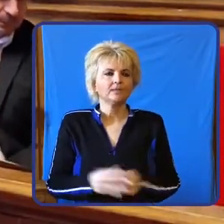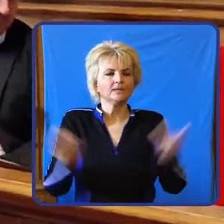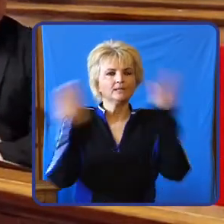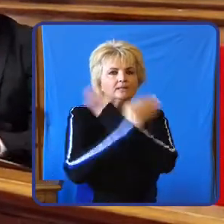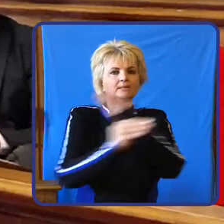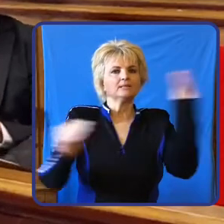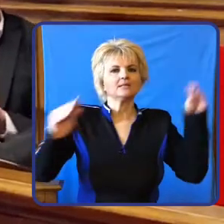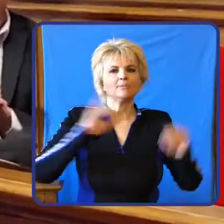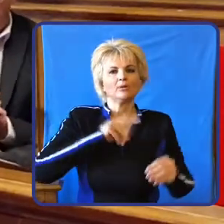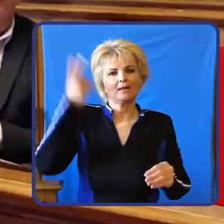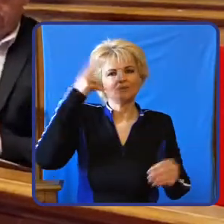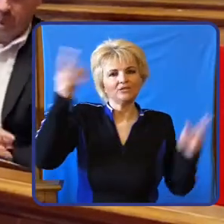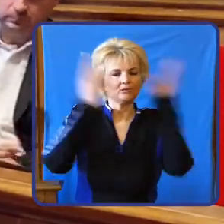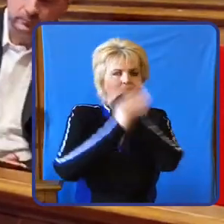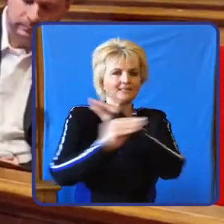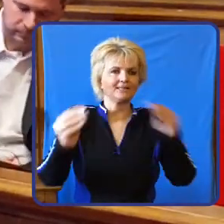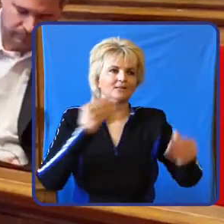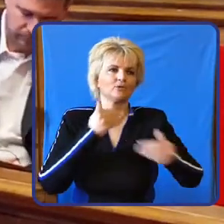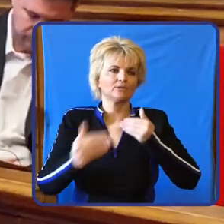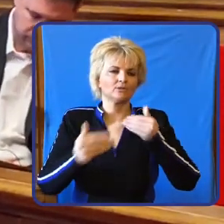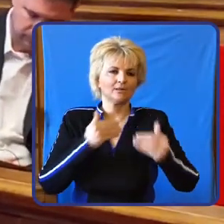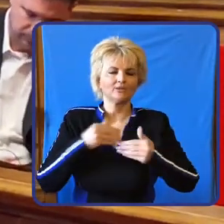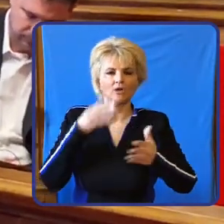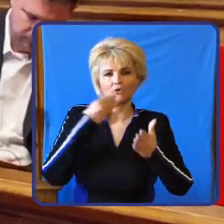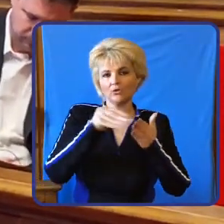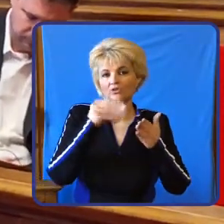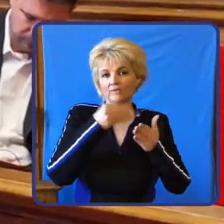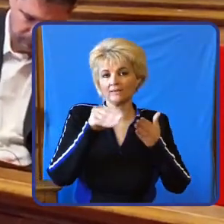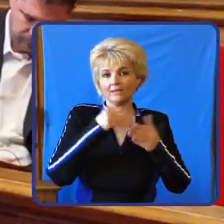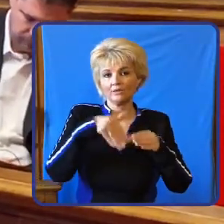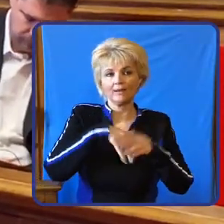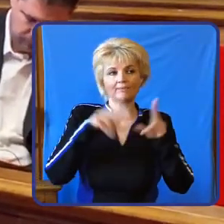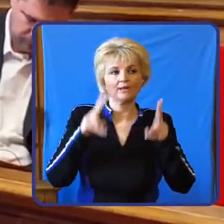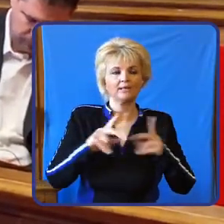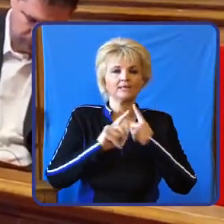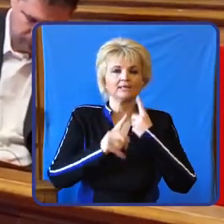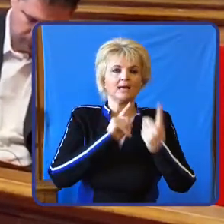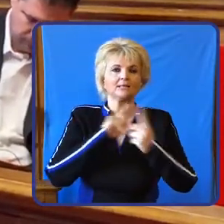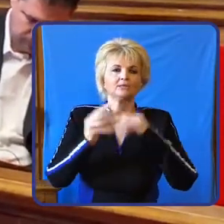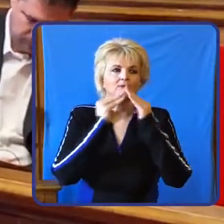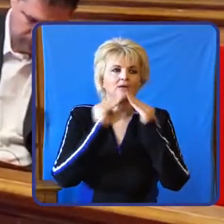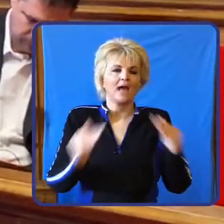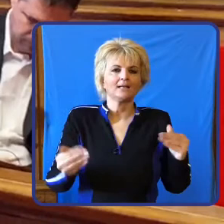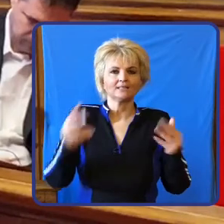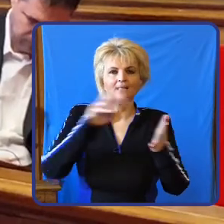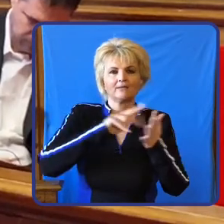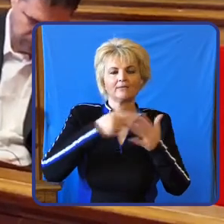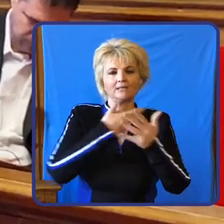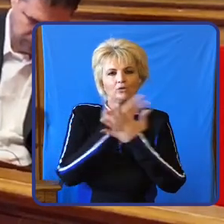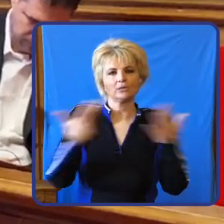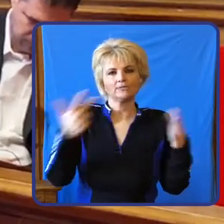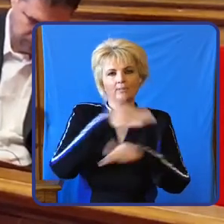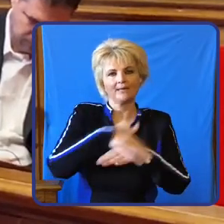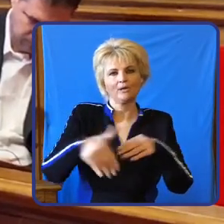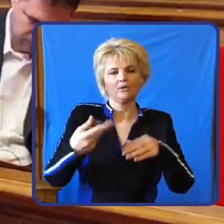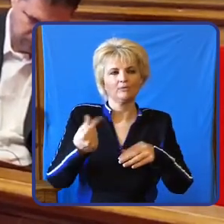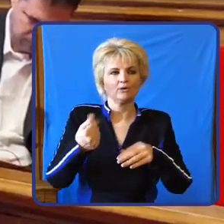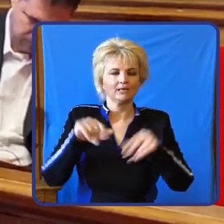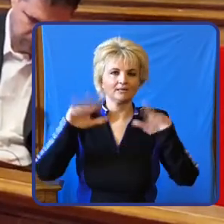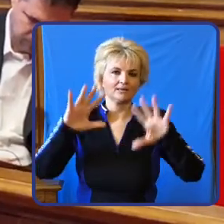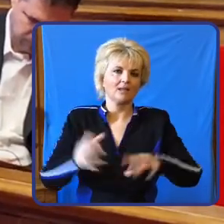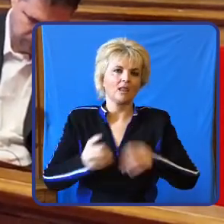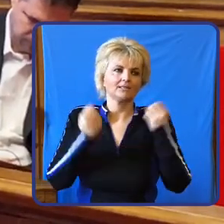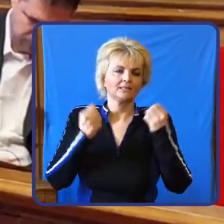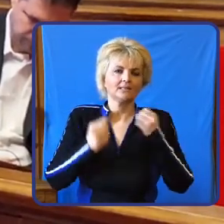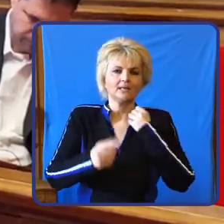Tisztelt polgármester úr, tisztelt közgyűlés! A költségvetésben van egy játszóház betervezve 80 millió forintért